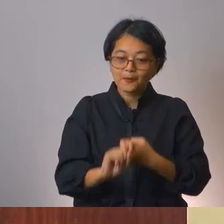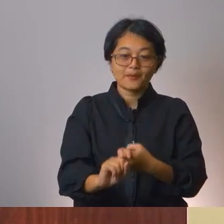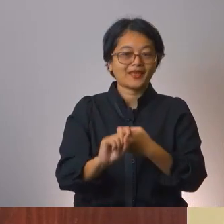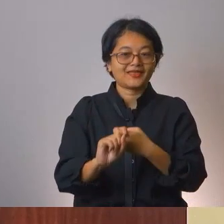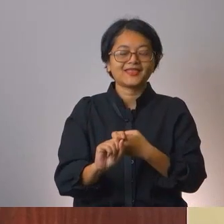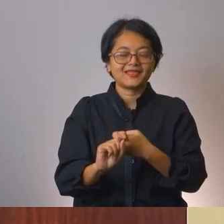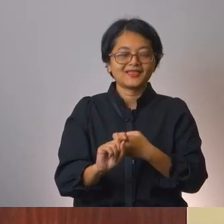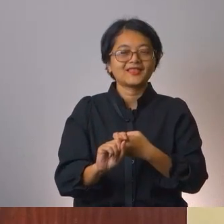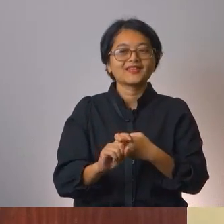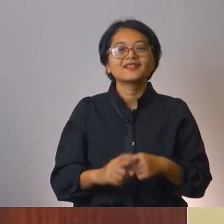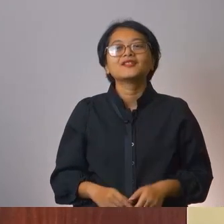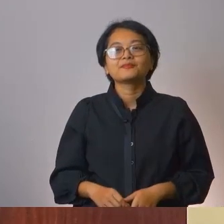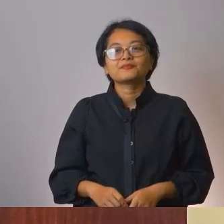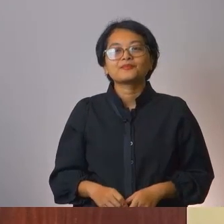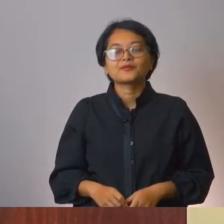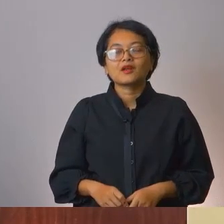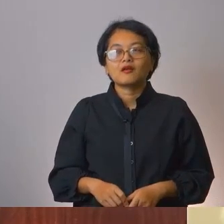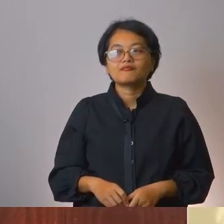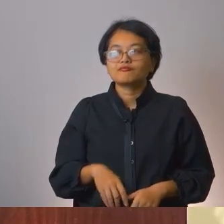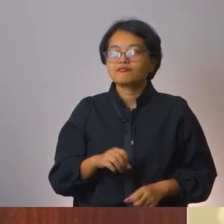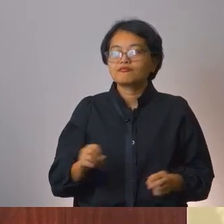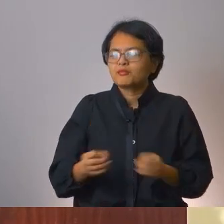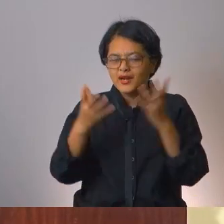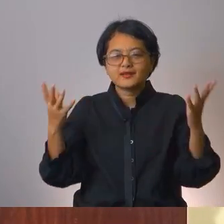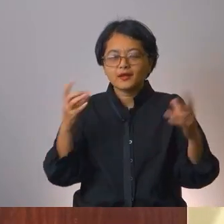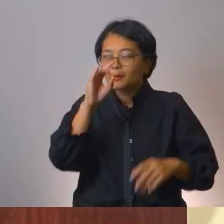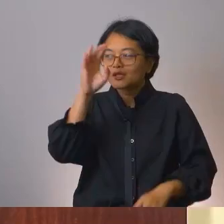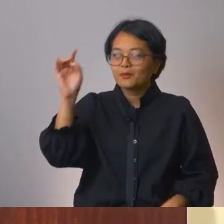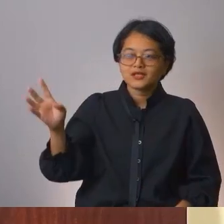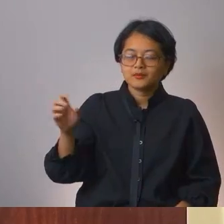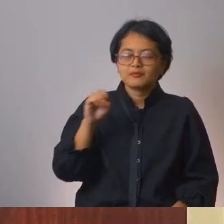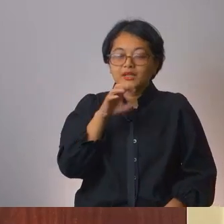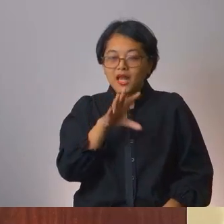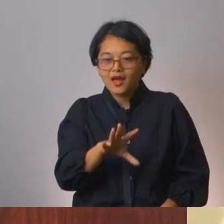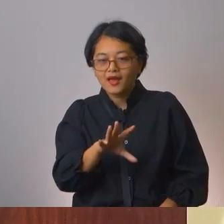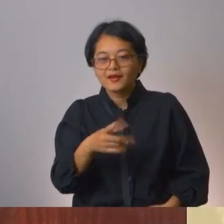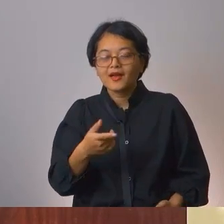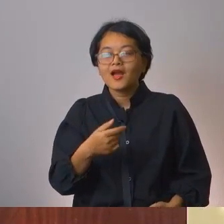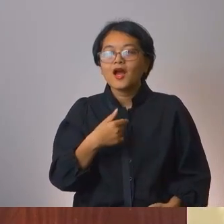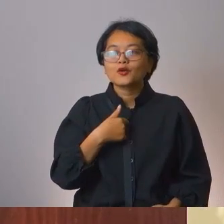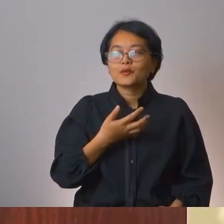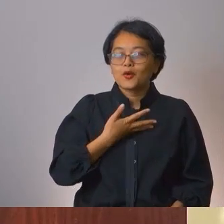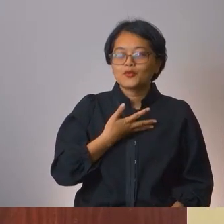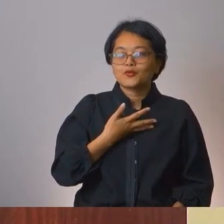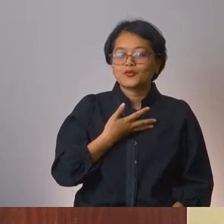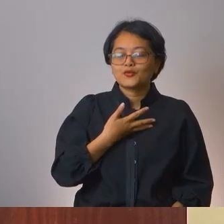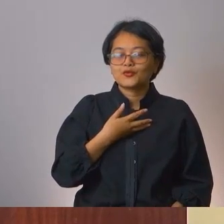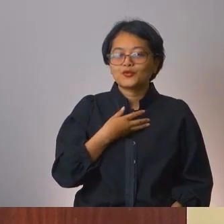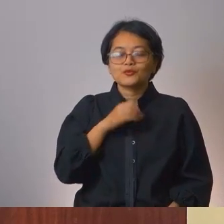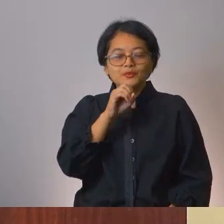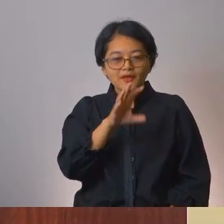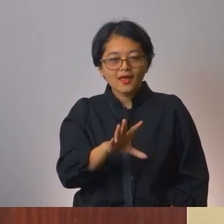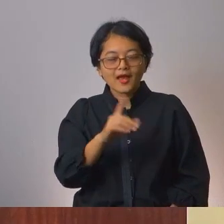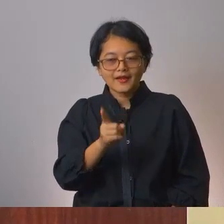definisi dari sekian banyak definisi tentang persahabatan. Apa itu persahabatan? Ada salah seorang